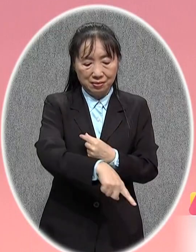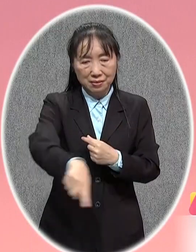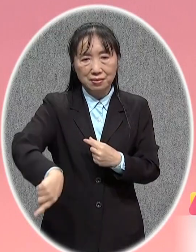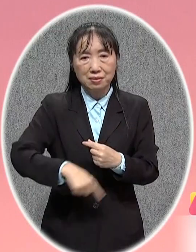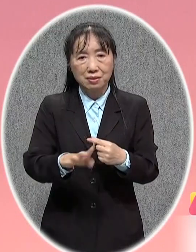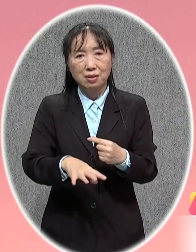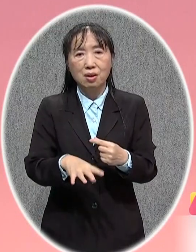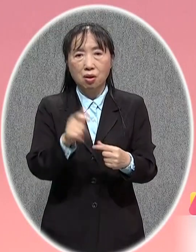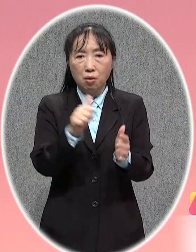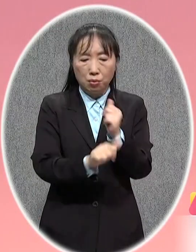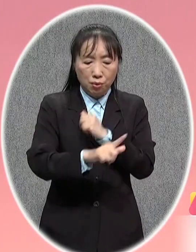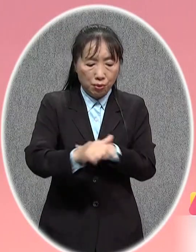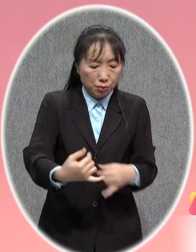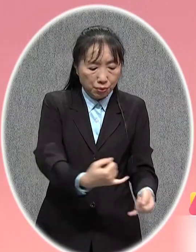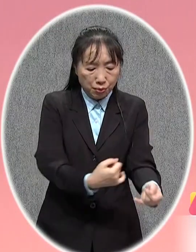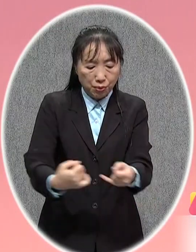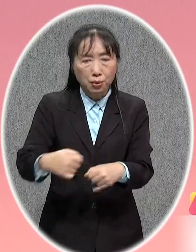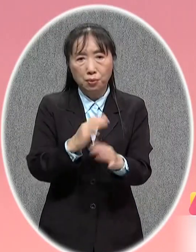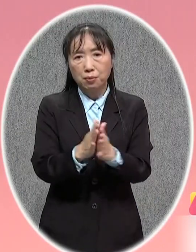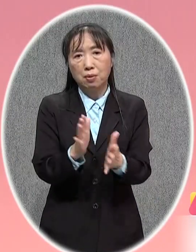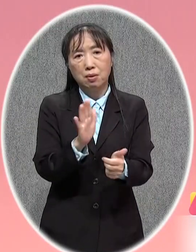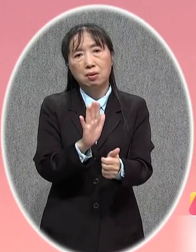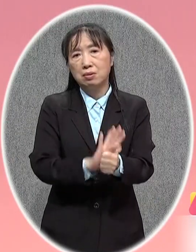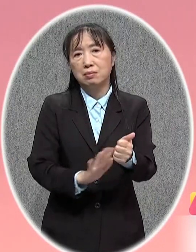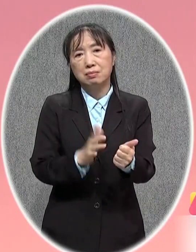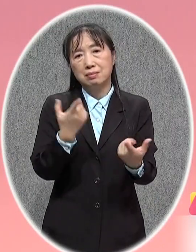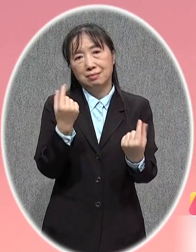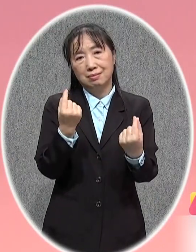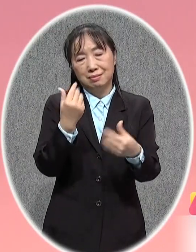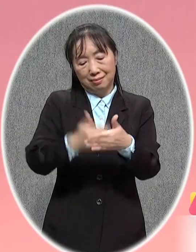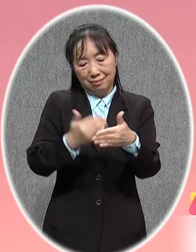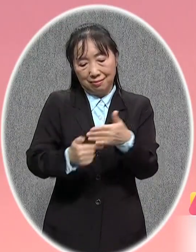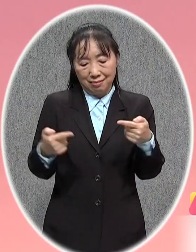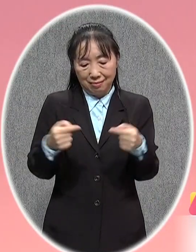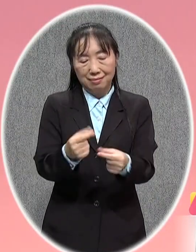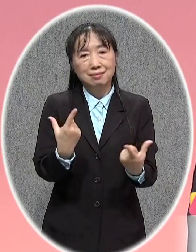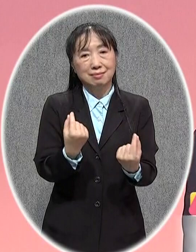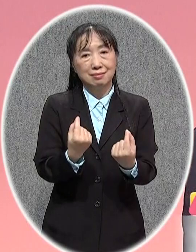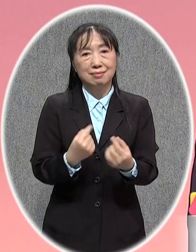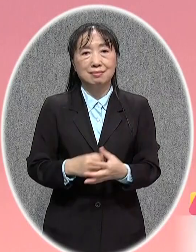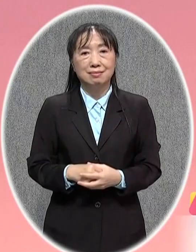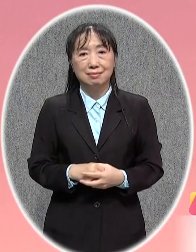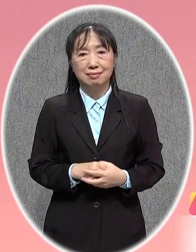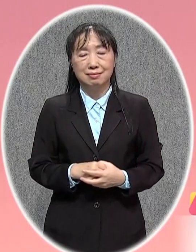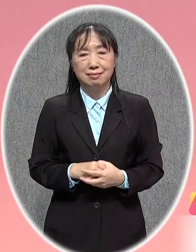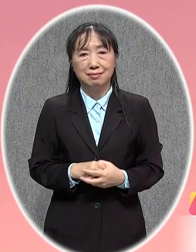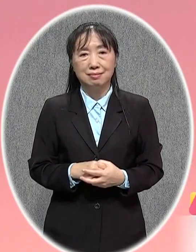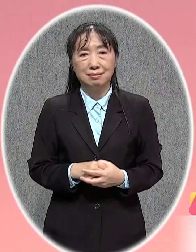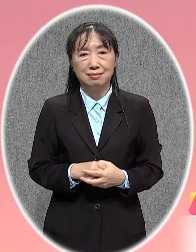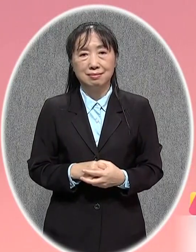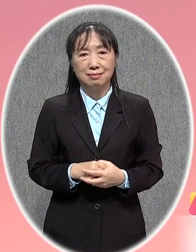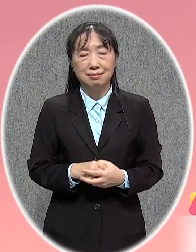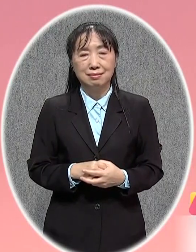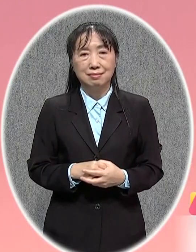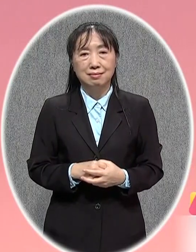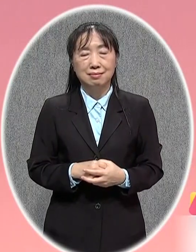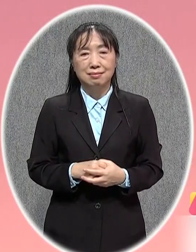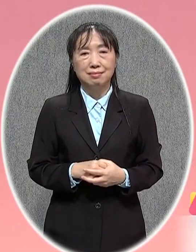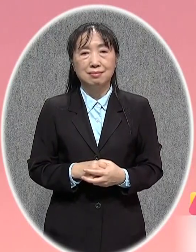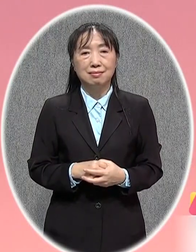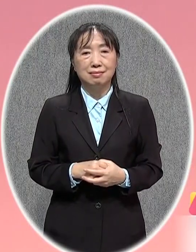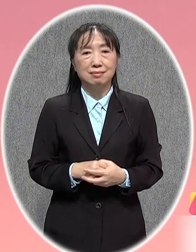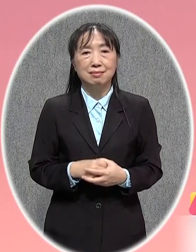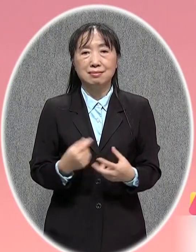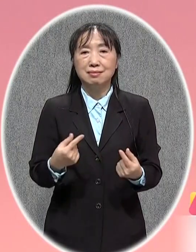多胚孔生物的影响，我相信相对也都会降低，降得比较低。那所以呢，在这样就